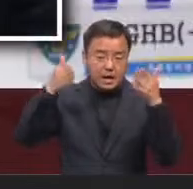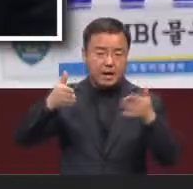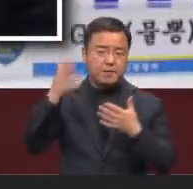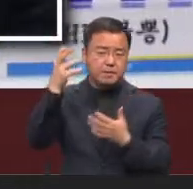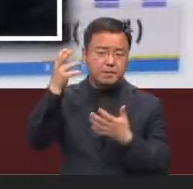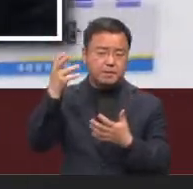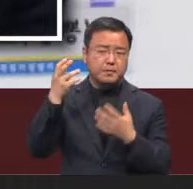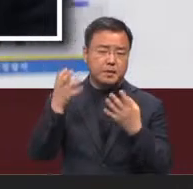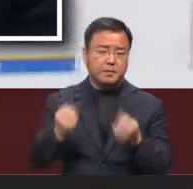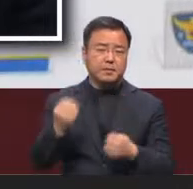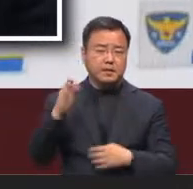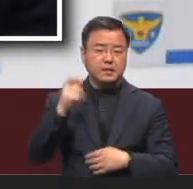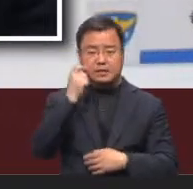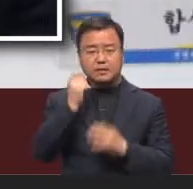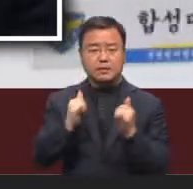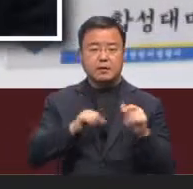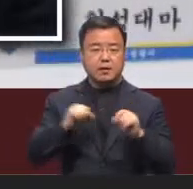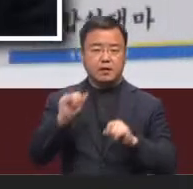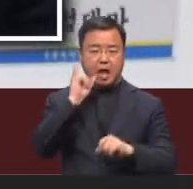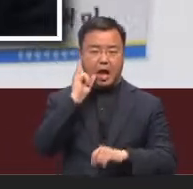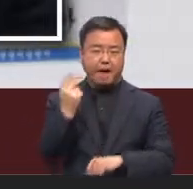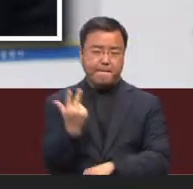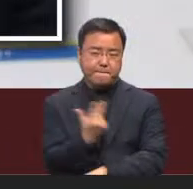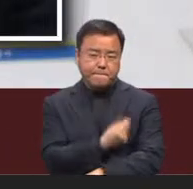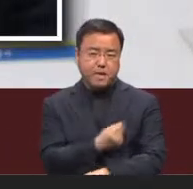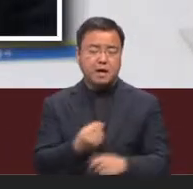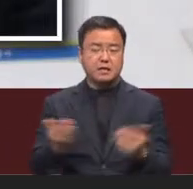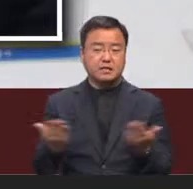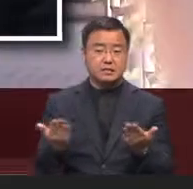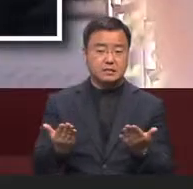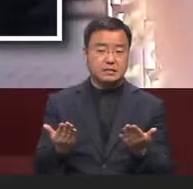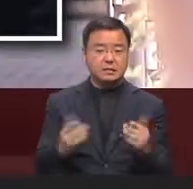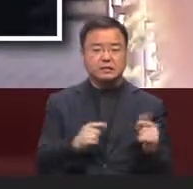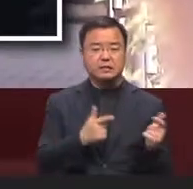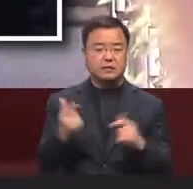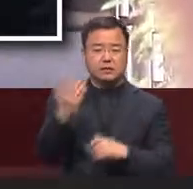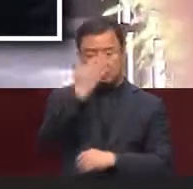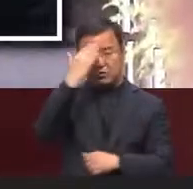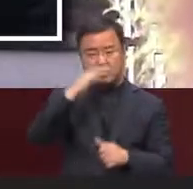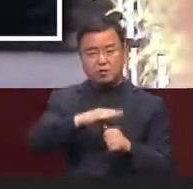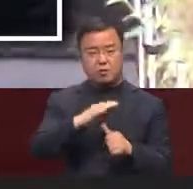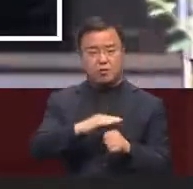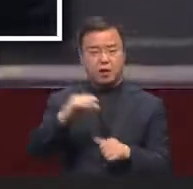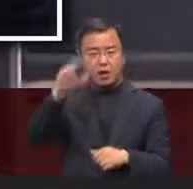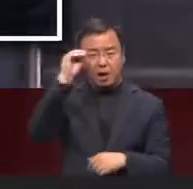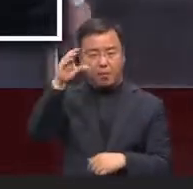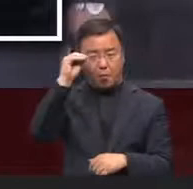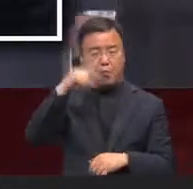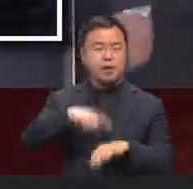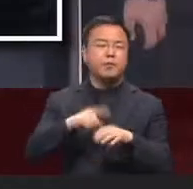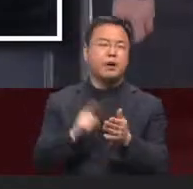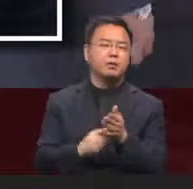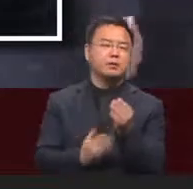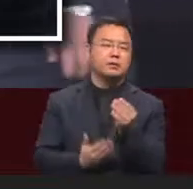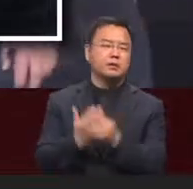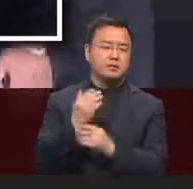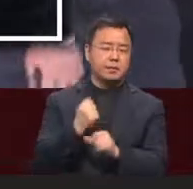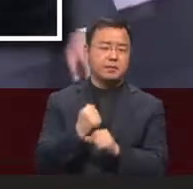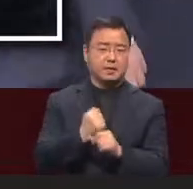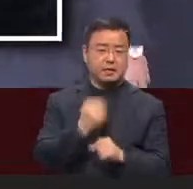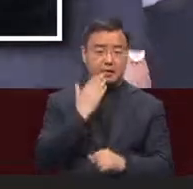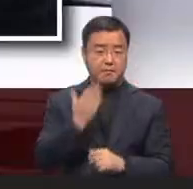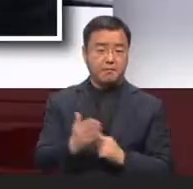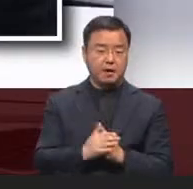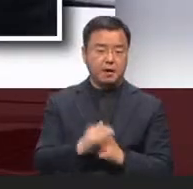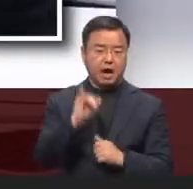이제 연예인들의 행동, 특히 마약 투입 사건 같은 경우는 청소년들에게 모방 심리를 자극할 수 있다는 것이고 또한 이